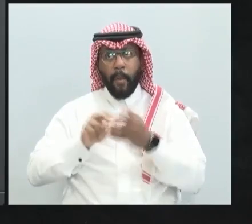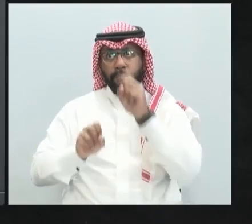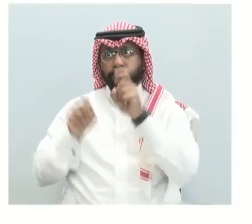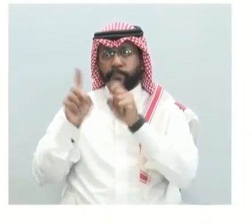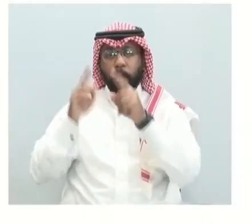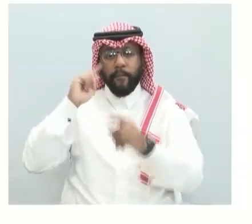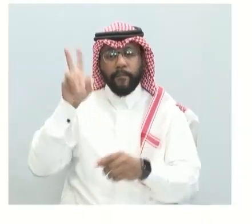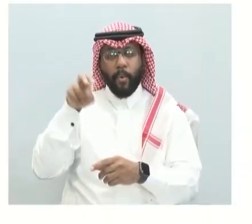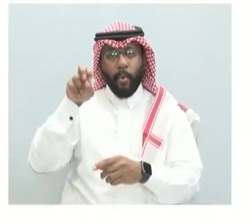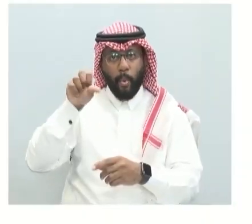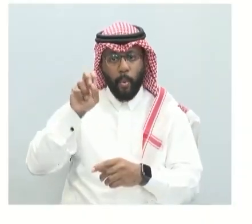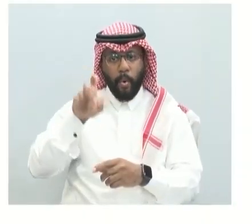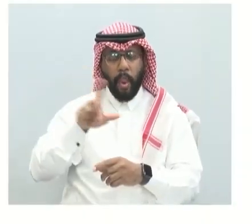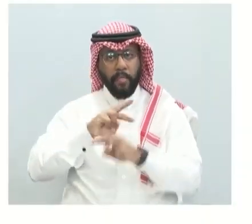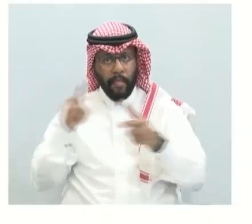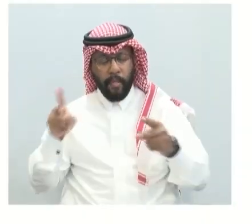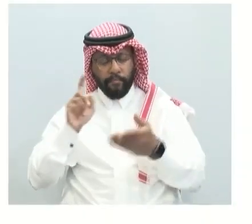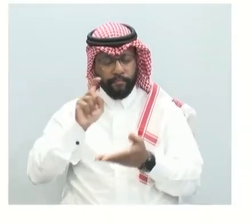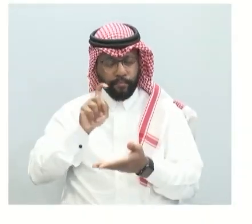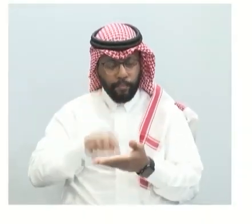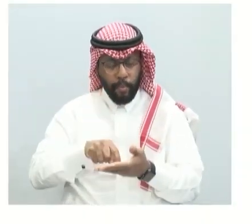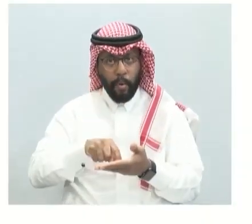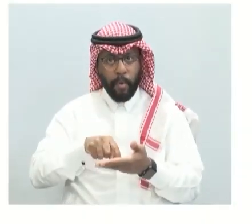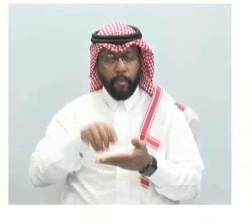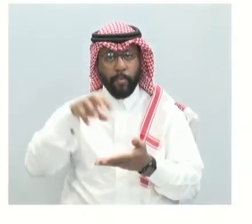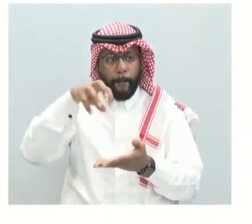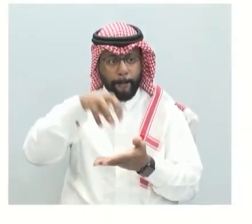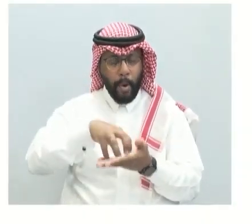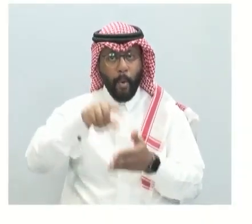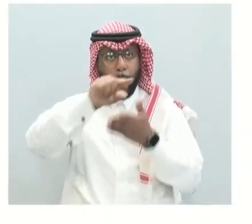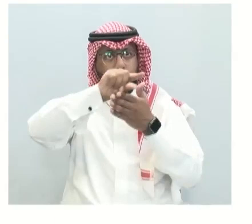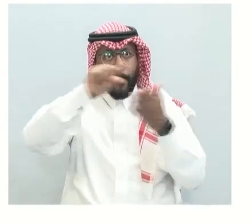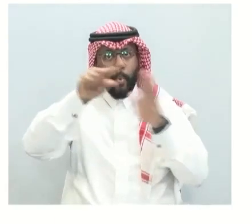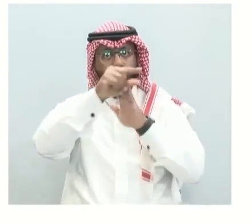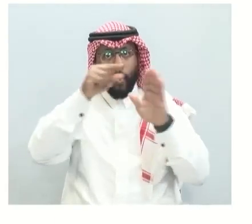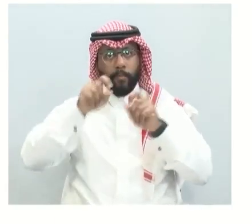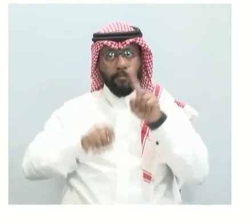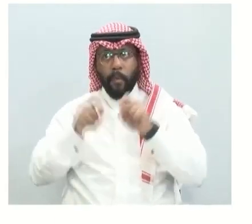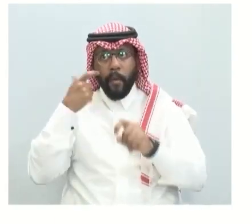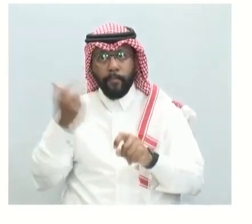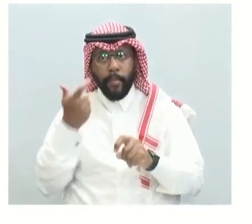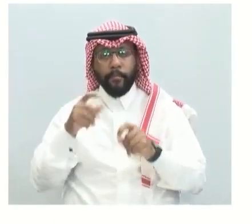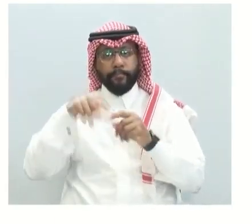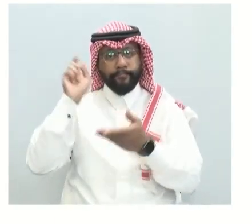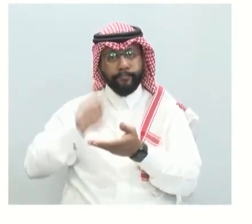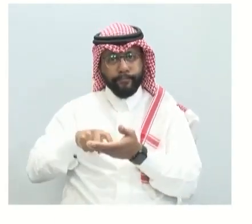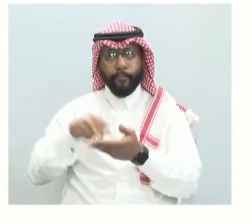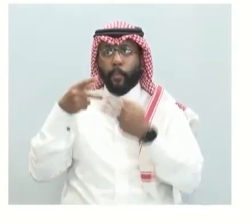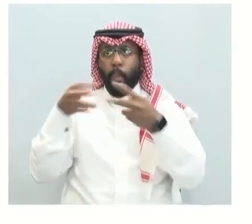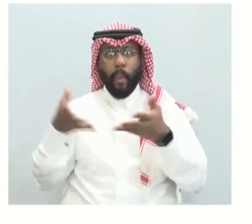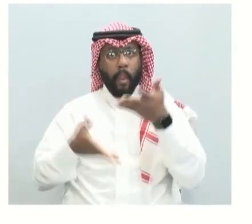تساعدني في العثور على الموقع بمجرد كتابه اسم الموضوع الذي اريد البحث عنه فاذا المحركات البحث